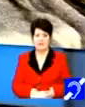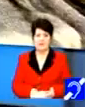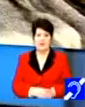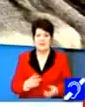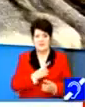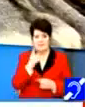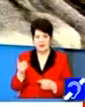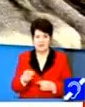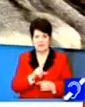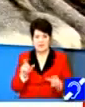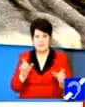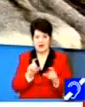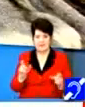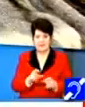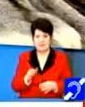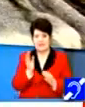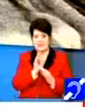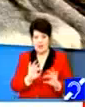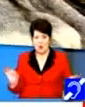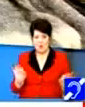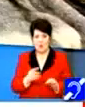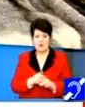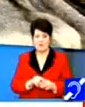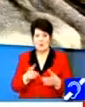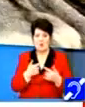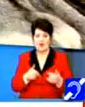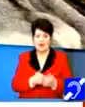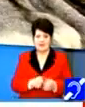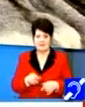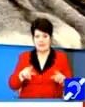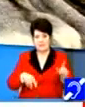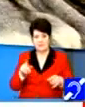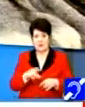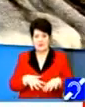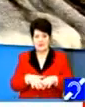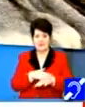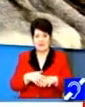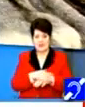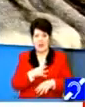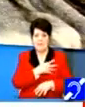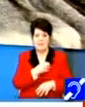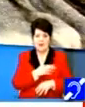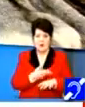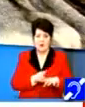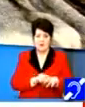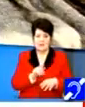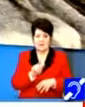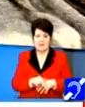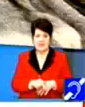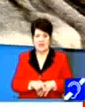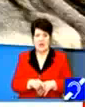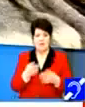Departe de magazinele de lux din Occident, în extremul Orient rus, se organizează periodic târguri unde se vând blenuri de animale rare la preț de